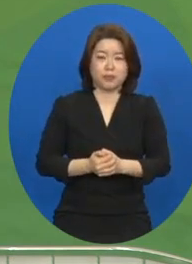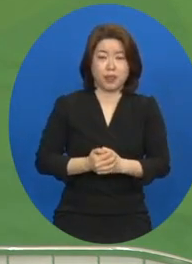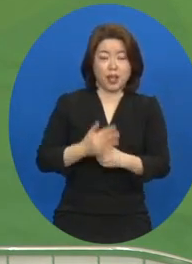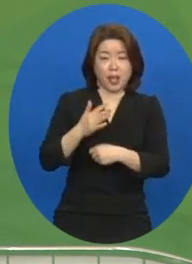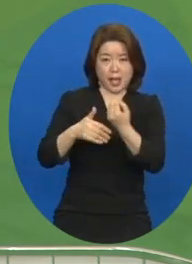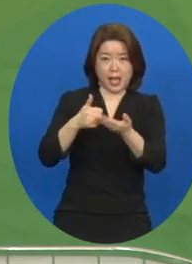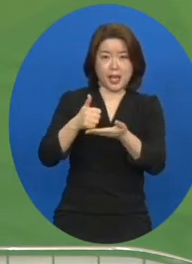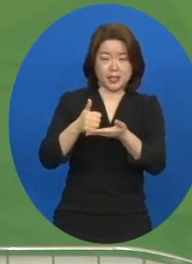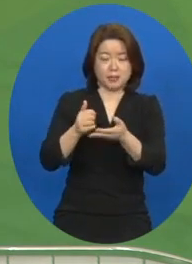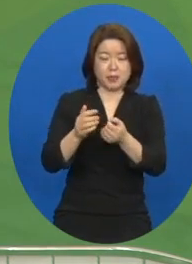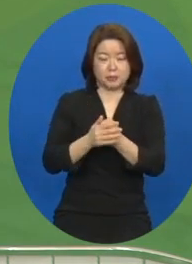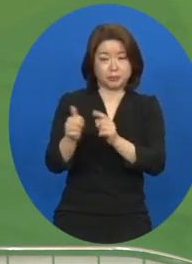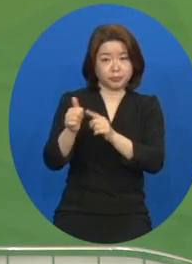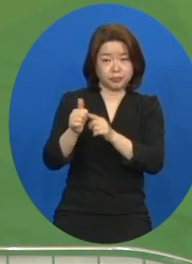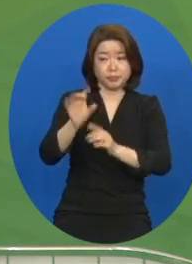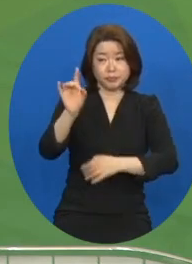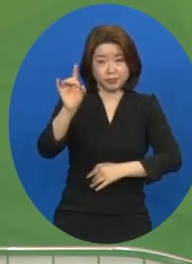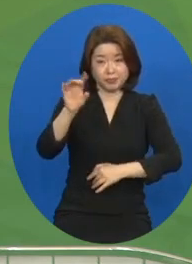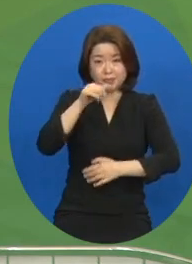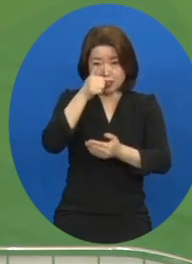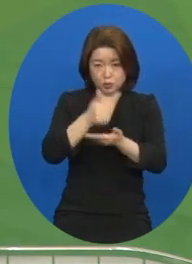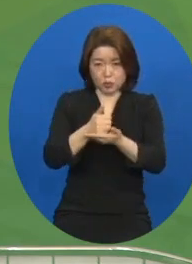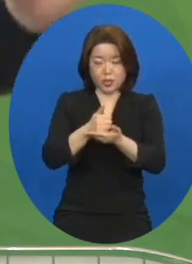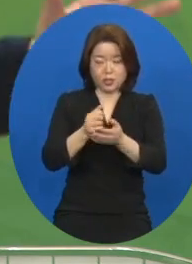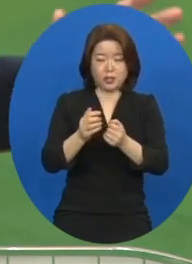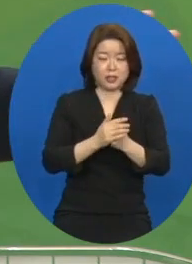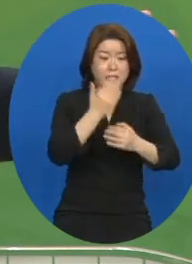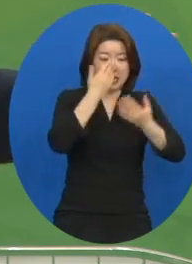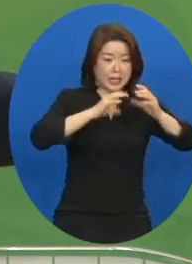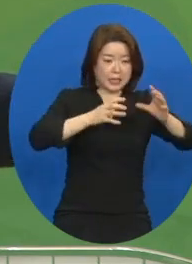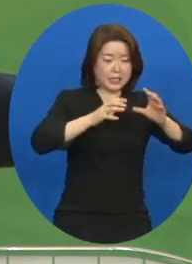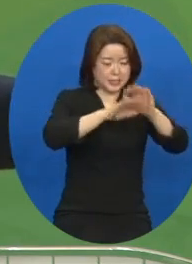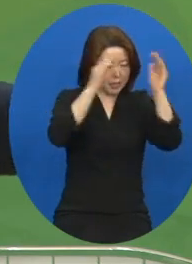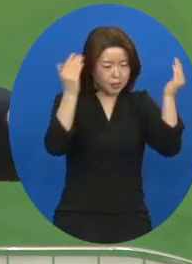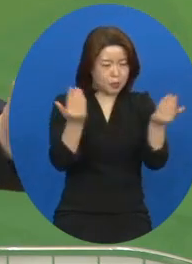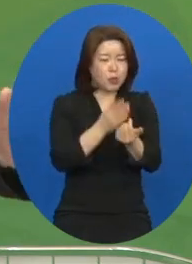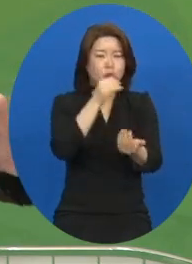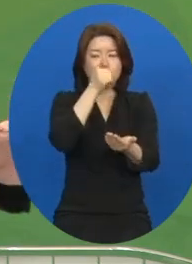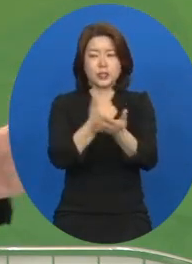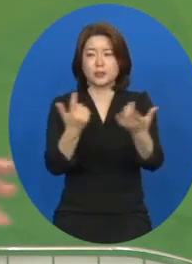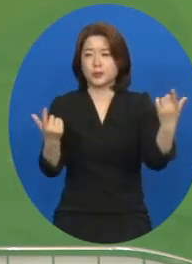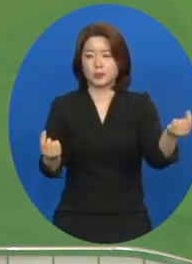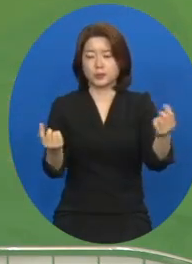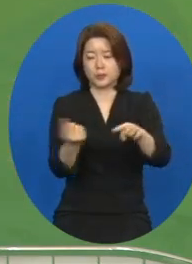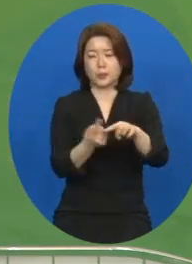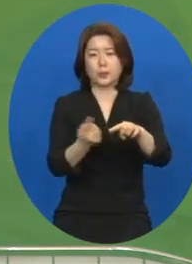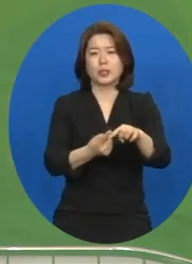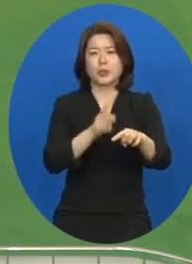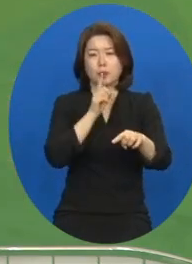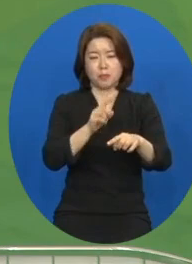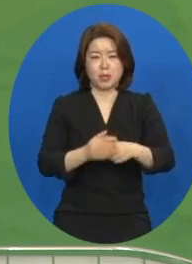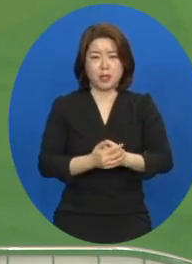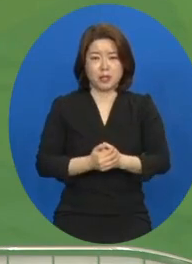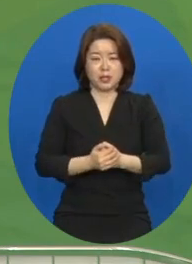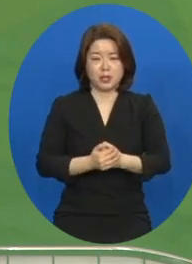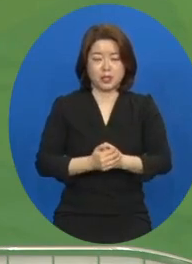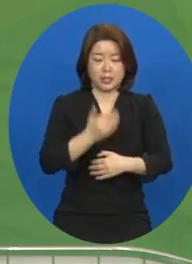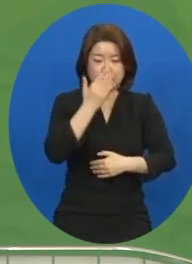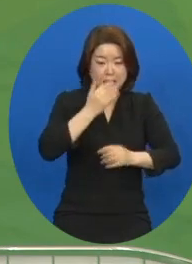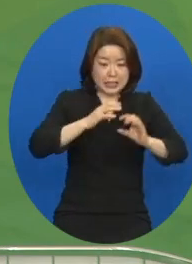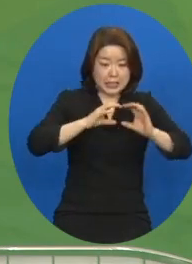하나님은 아간 한 사람의 죄를 이스라엘 전체의 죄라고 하셨습니다. 이스라엘이 죄를